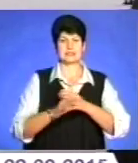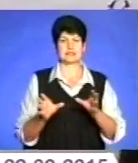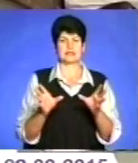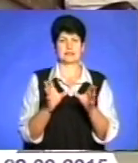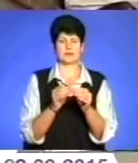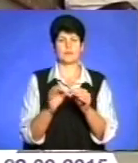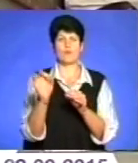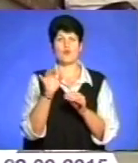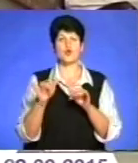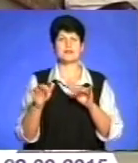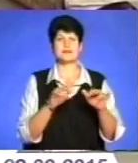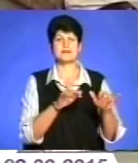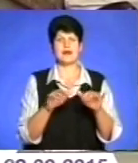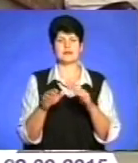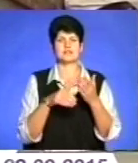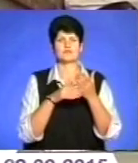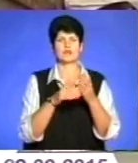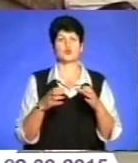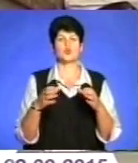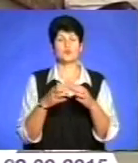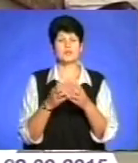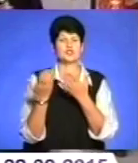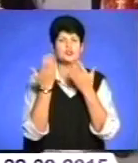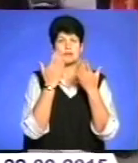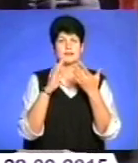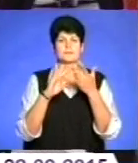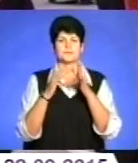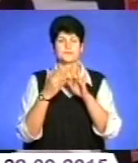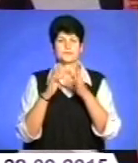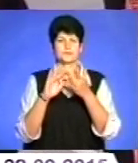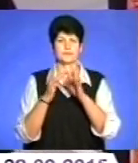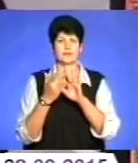Про діяльність волонтерської групи читайте на її сторінці у соцмережі Facebook.